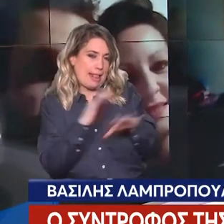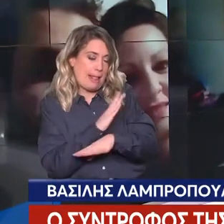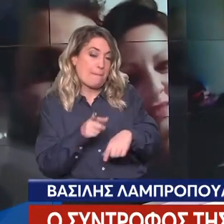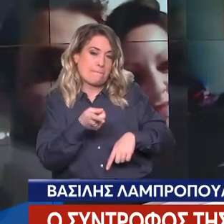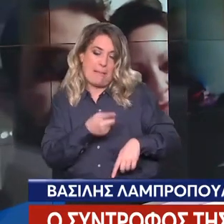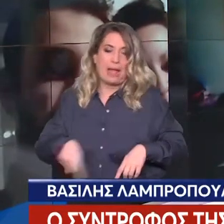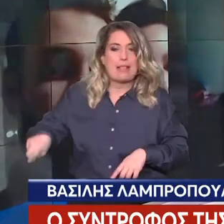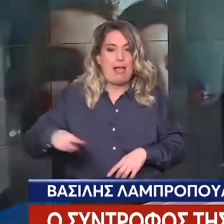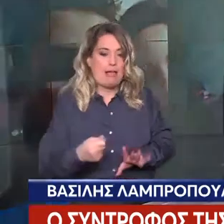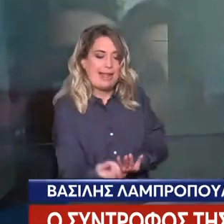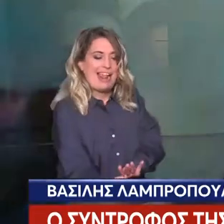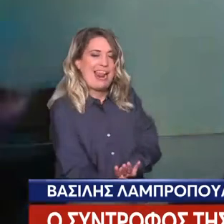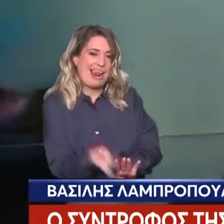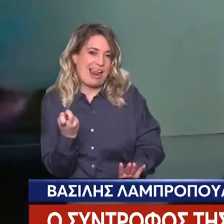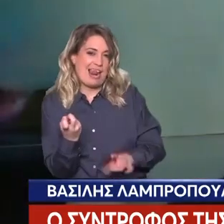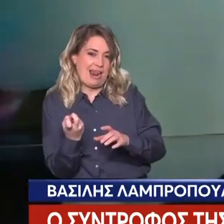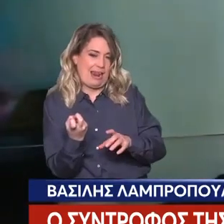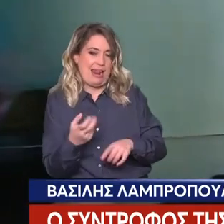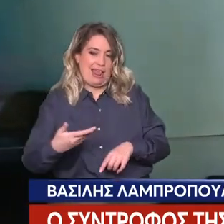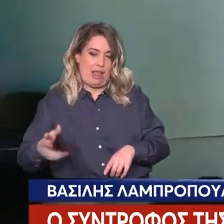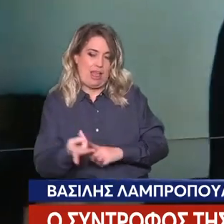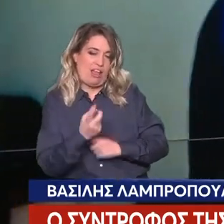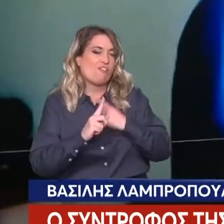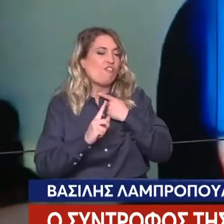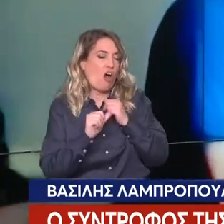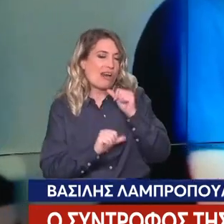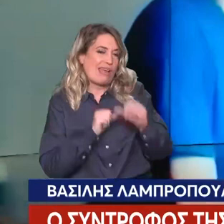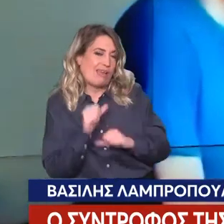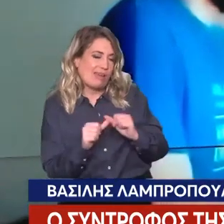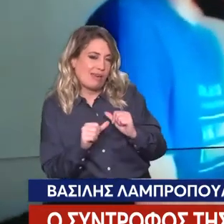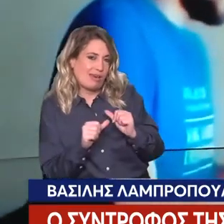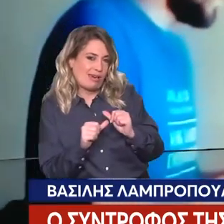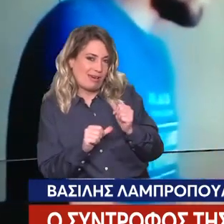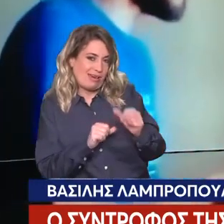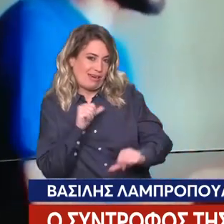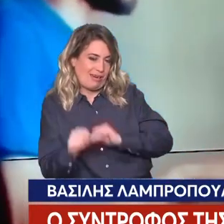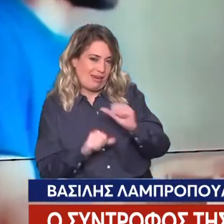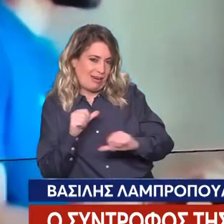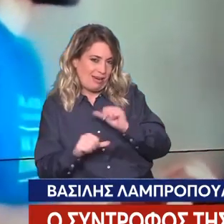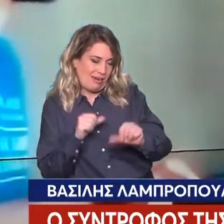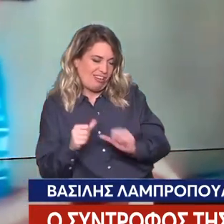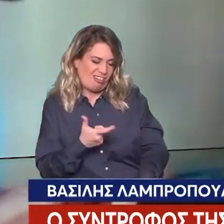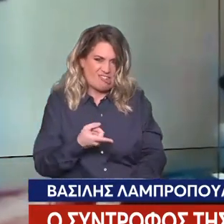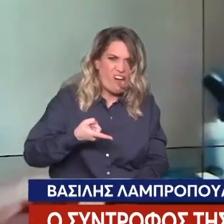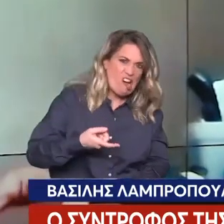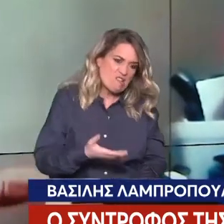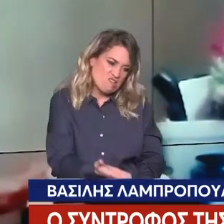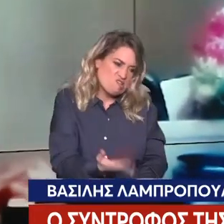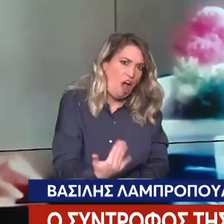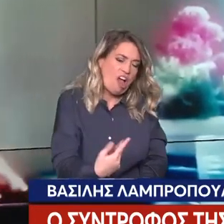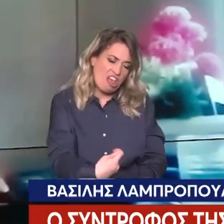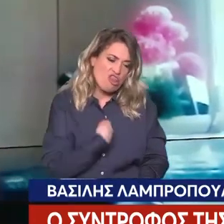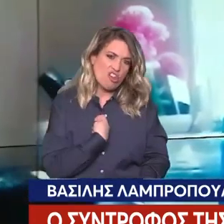ίδιος ως δράστης, άλλαζε τη φωνή του και είχε πιάσει την πρώην σύντροφό του με αλλαγμένη φωνή και την απειλούσε να δώσει